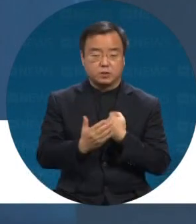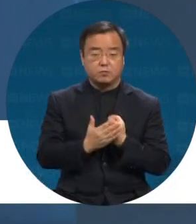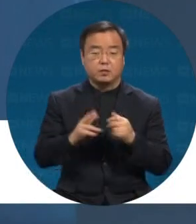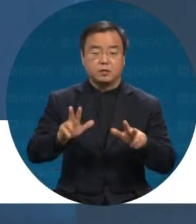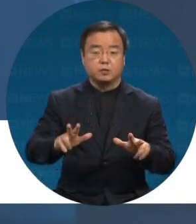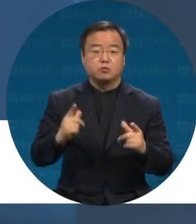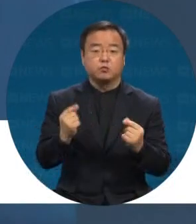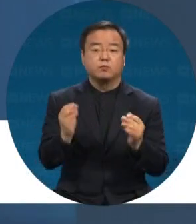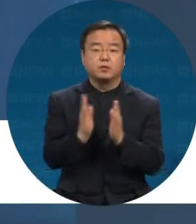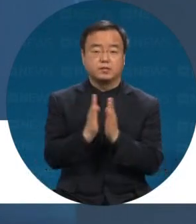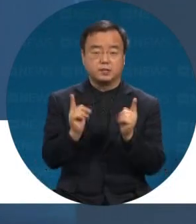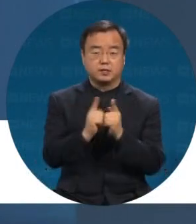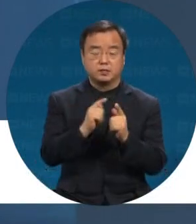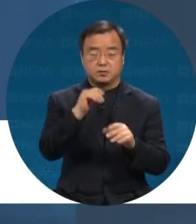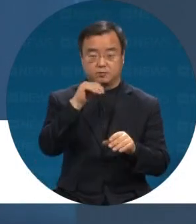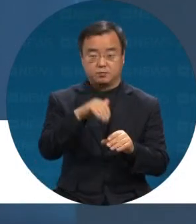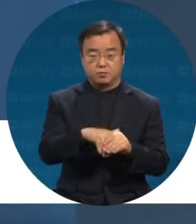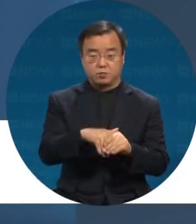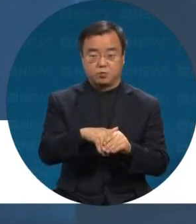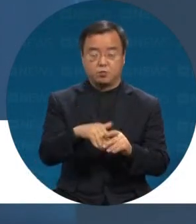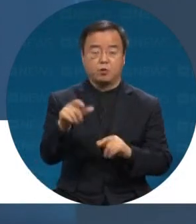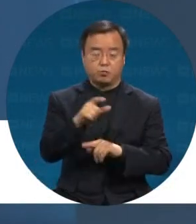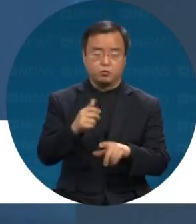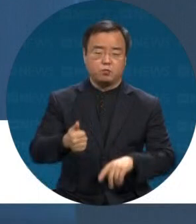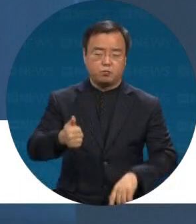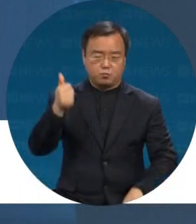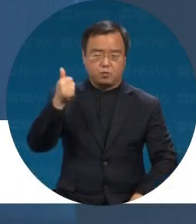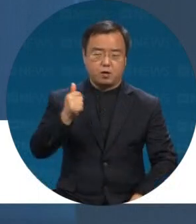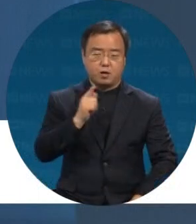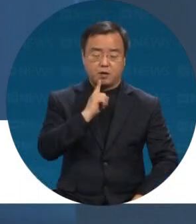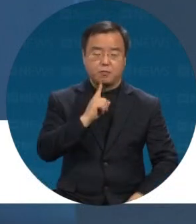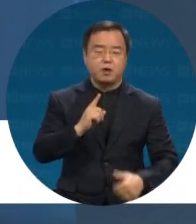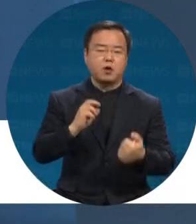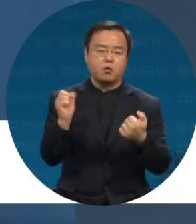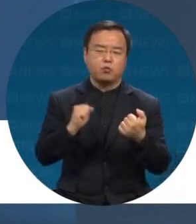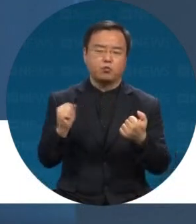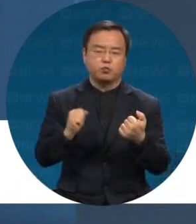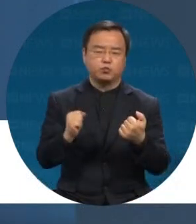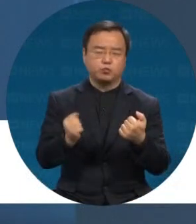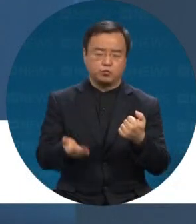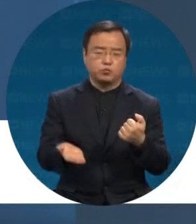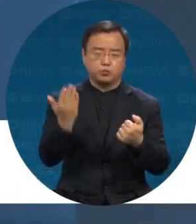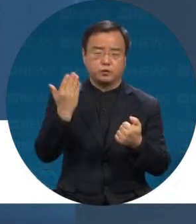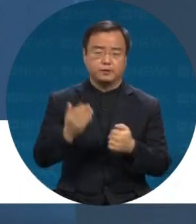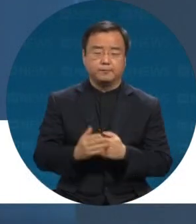직선제가 더 바람 가능하다는 응답이 50% 넘게 나왔습니다 그래서